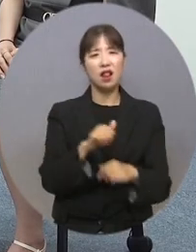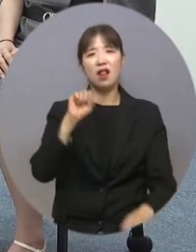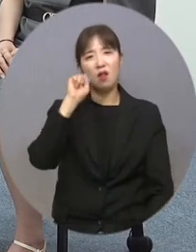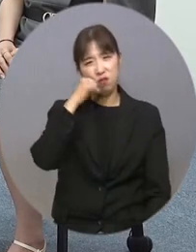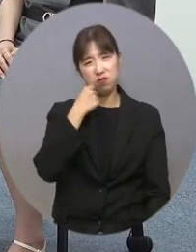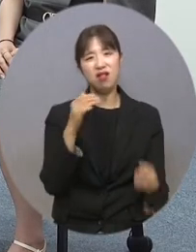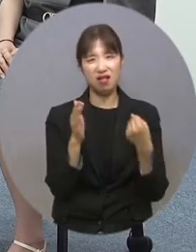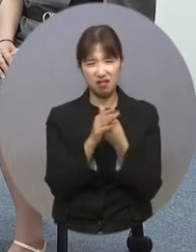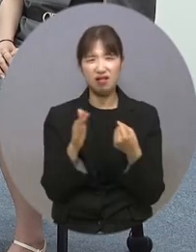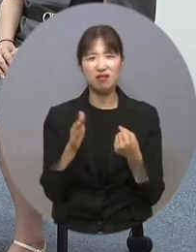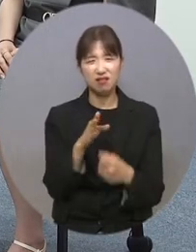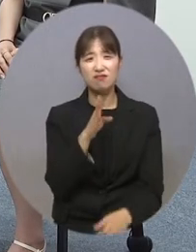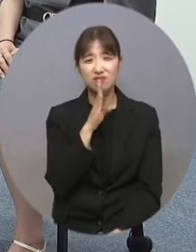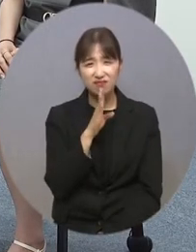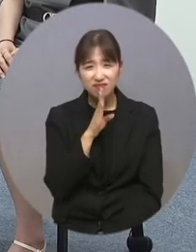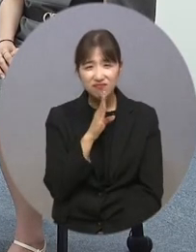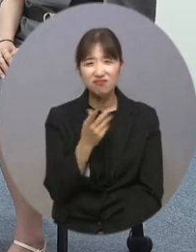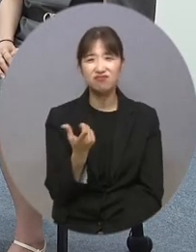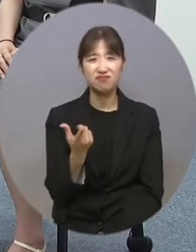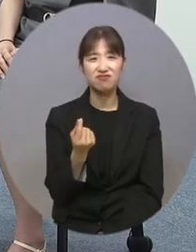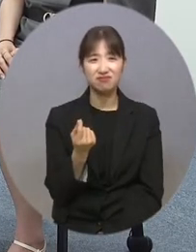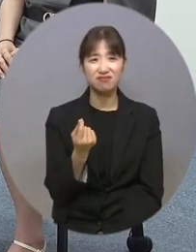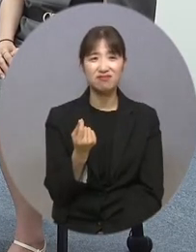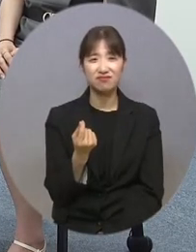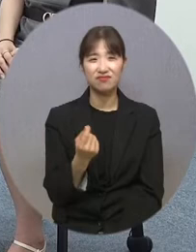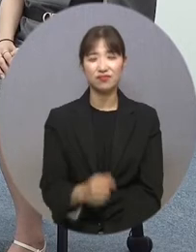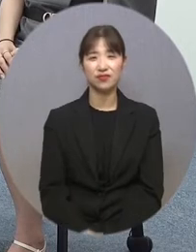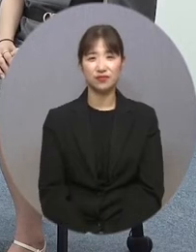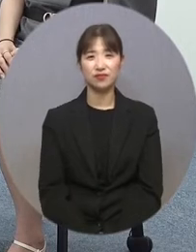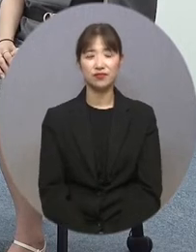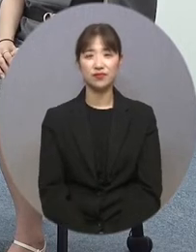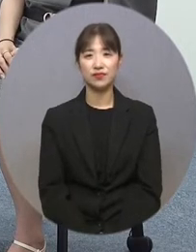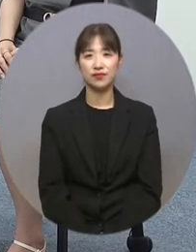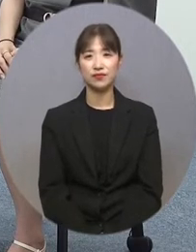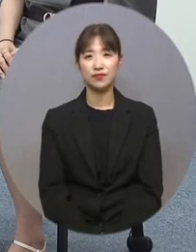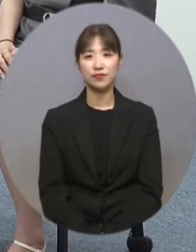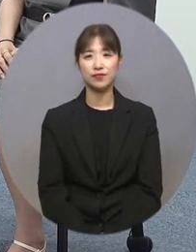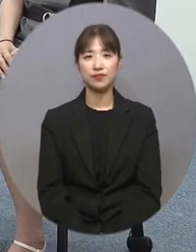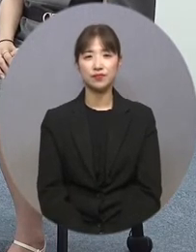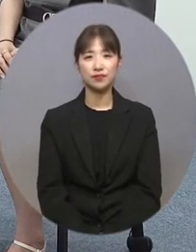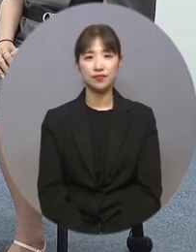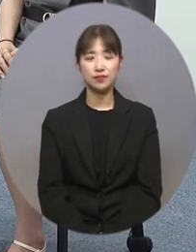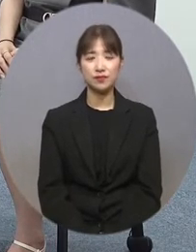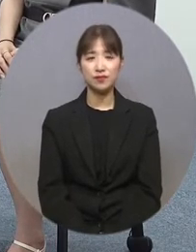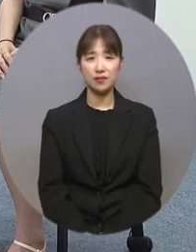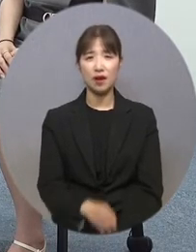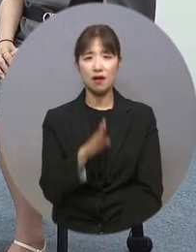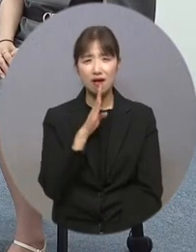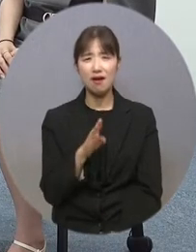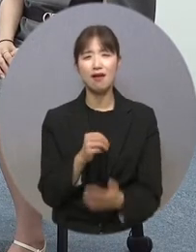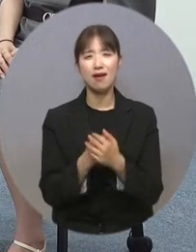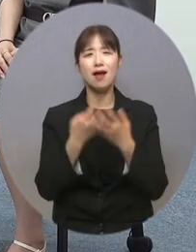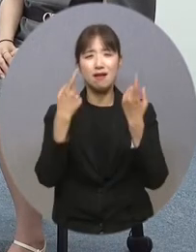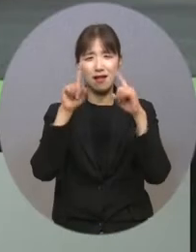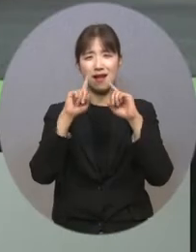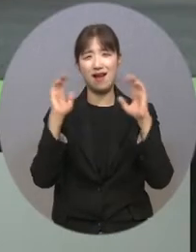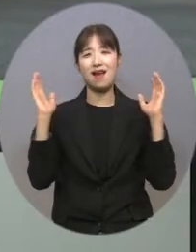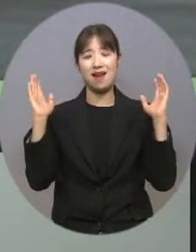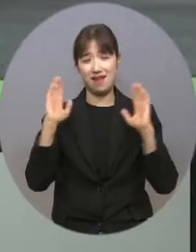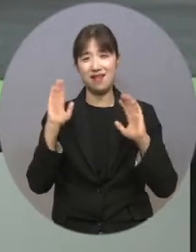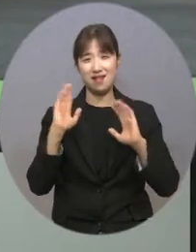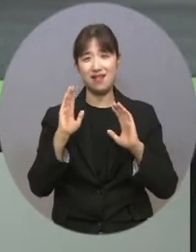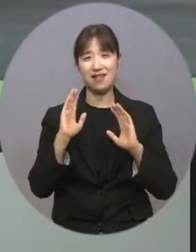거기서부터 걸리기 때문에 기숙사를 이용하신 다 그 말씀을 지금 해주셨어요 사실 누군가 캠퍼스 뭐